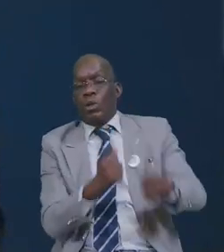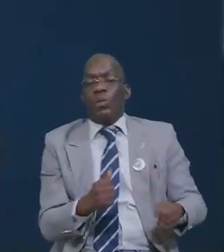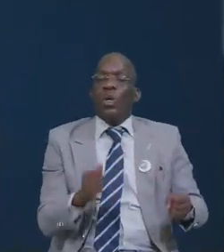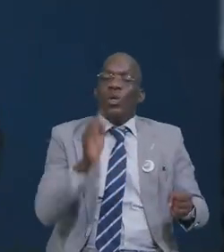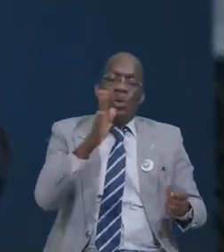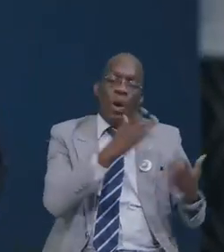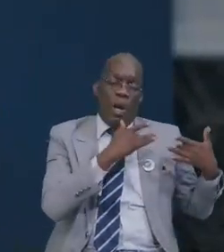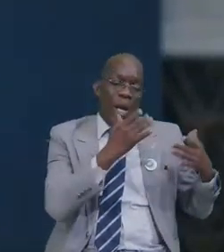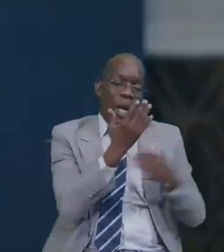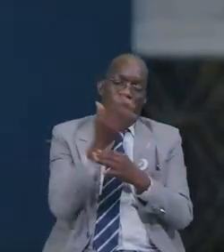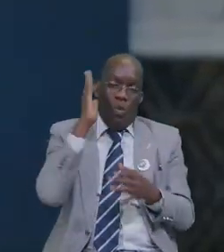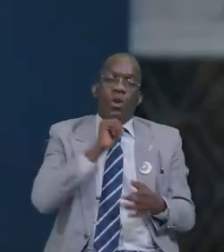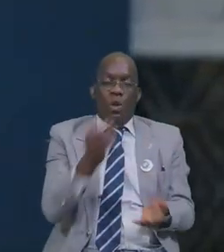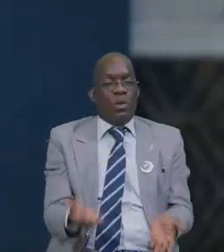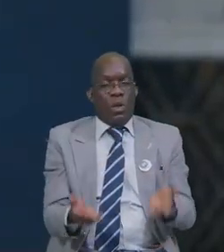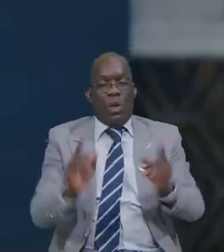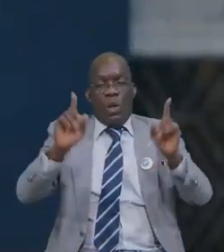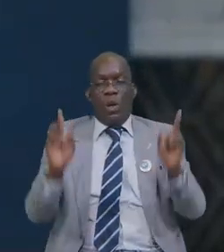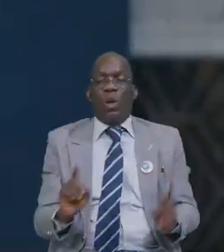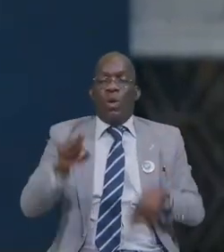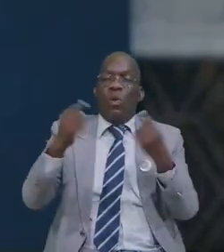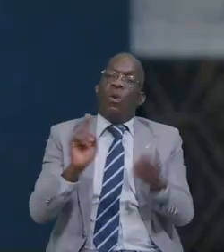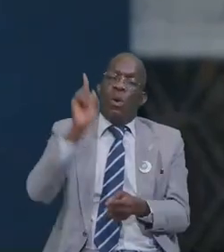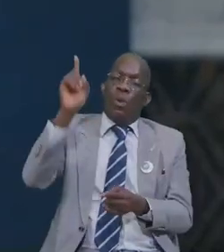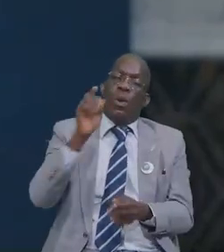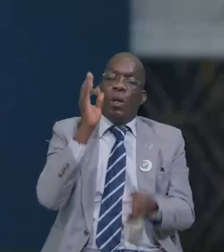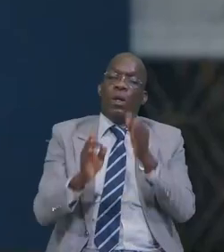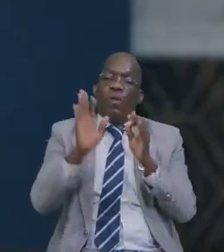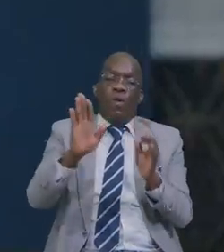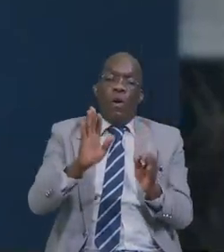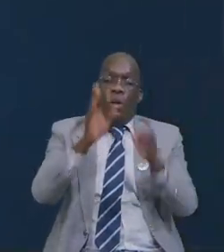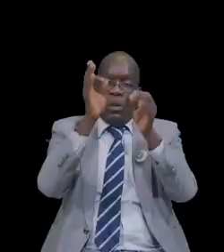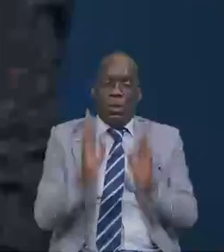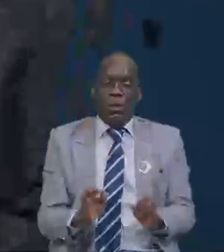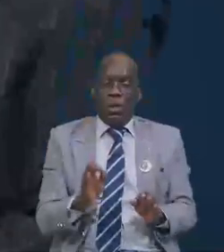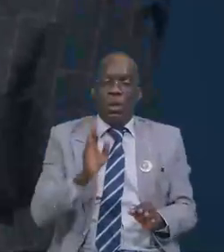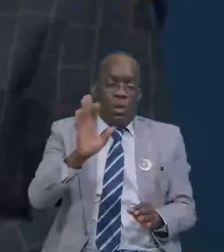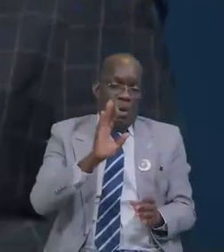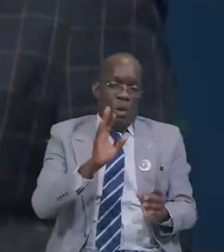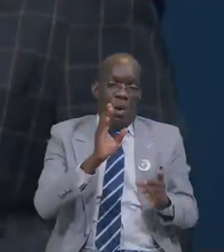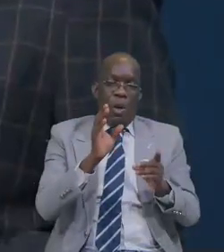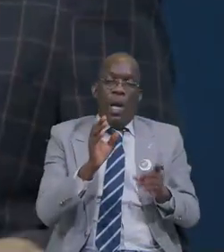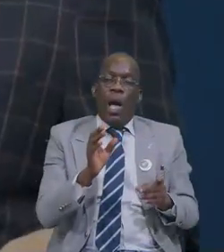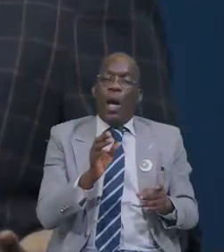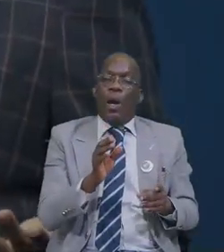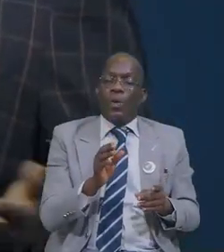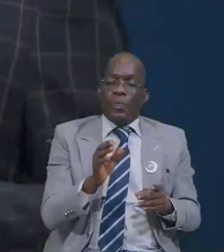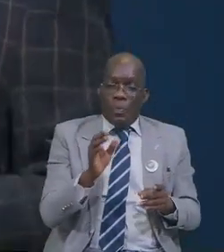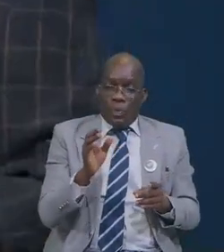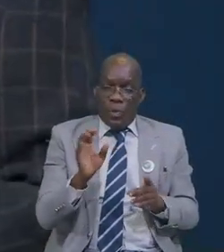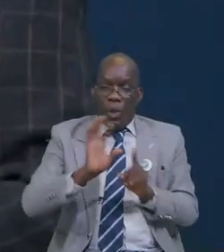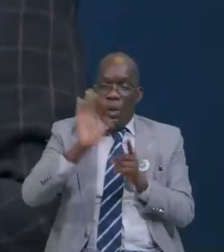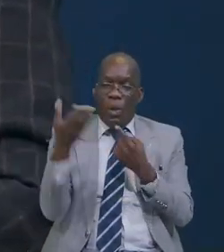ne va pas se lever. Si ta conviction, si ta décision ne lève pas cette